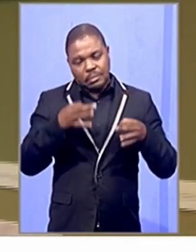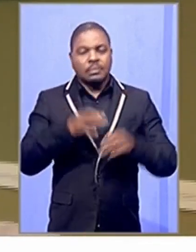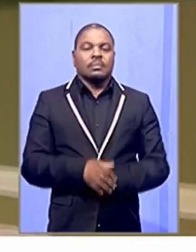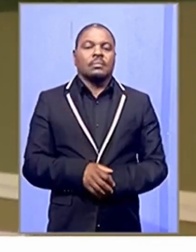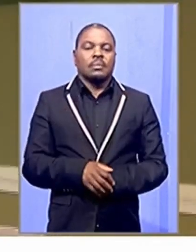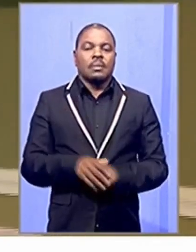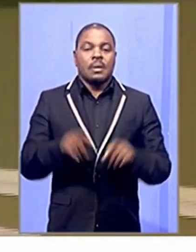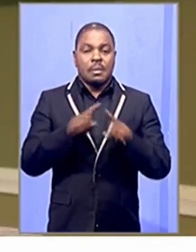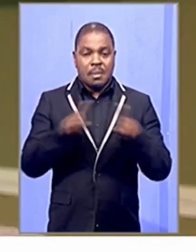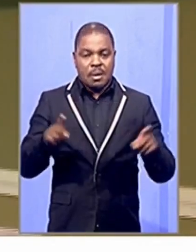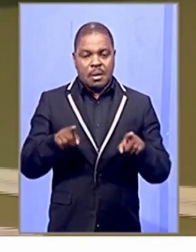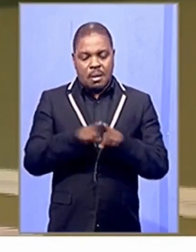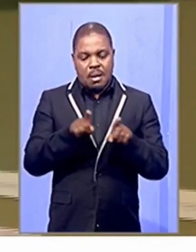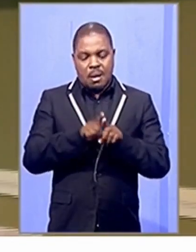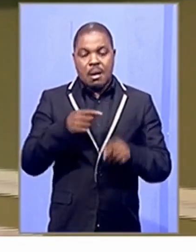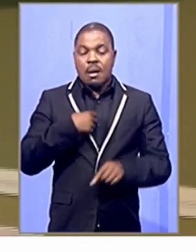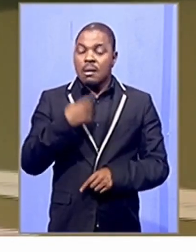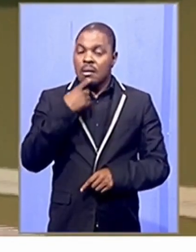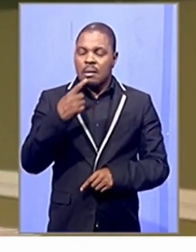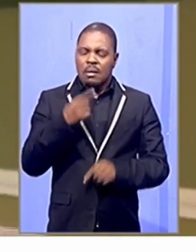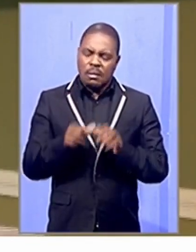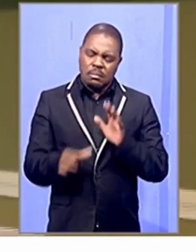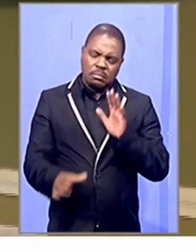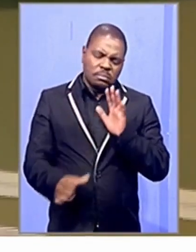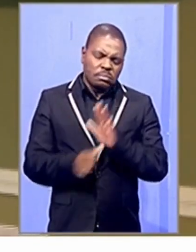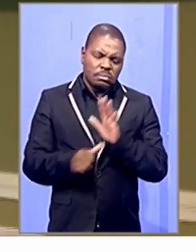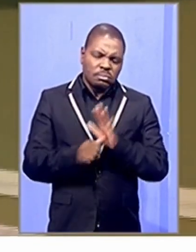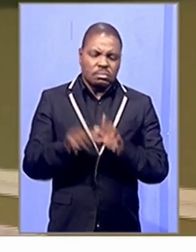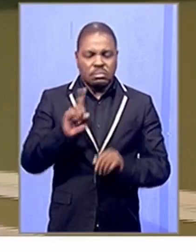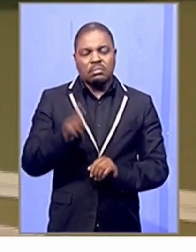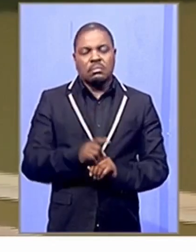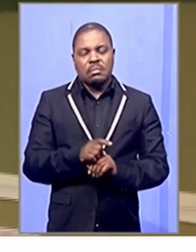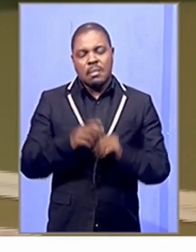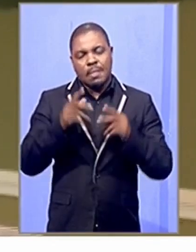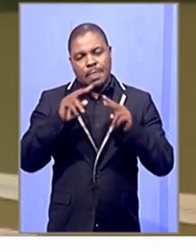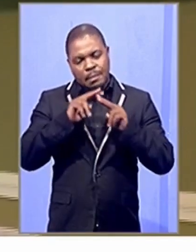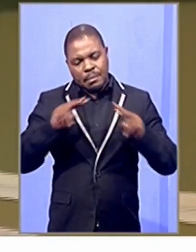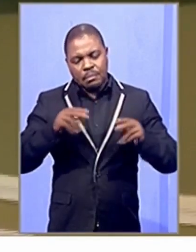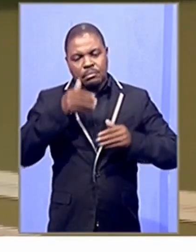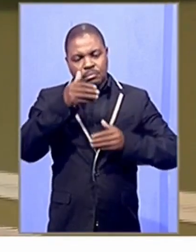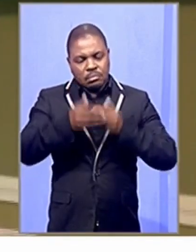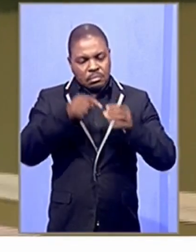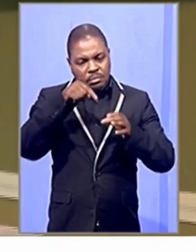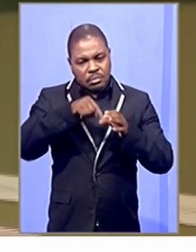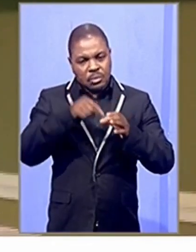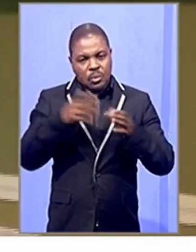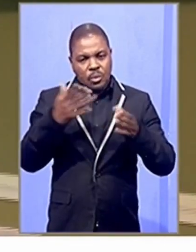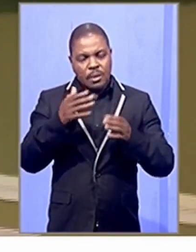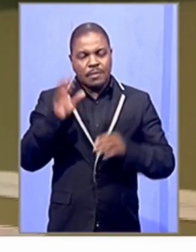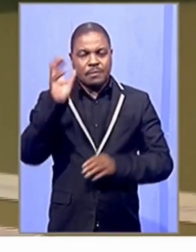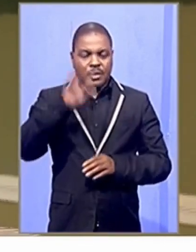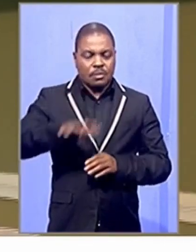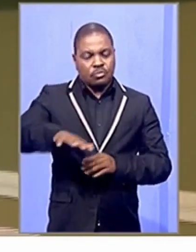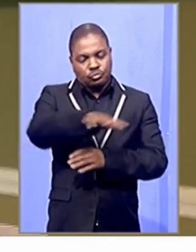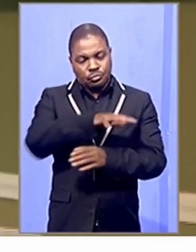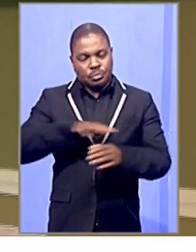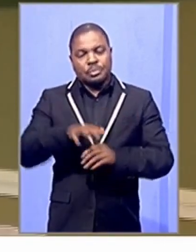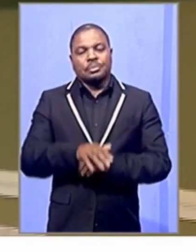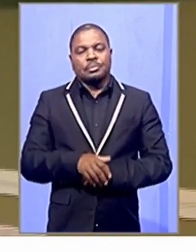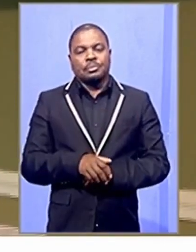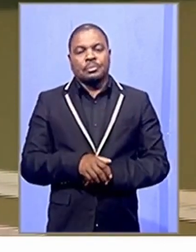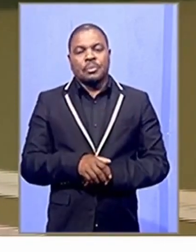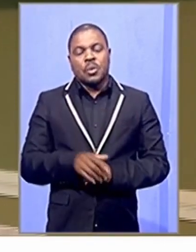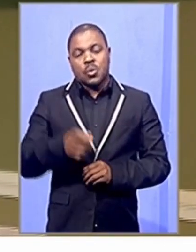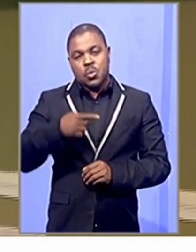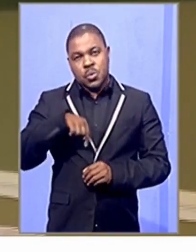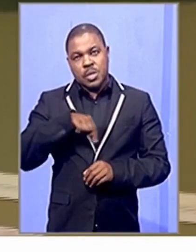empa jwalo ka ketjho bohlokwa bo boholo ho rona ko re be le botsitso ka hare ho Free State mme